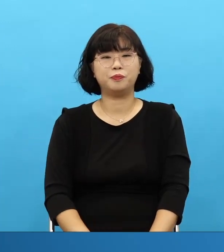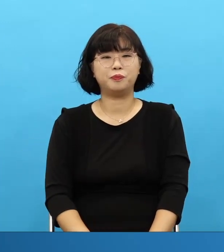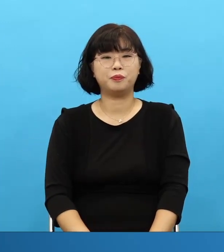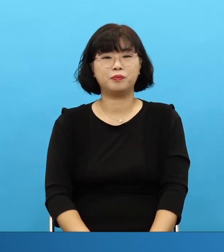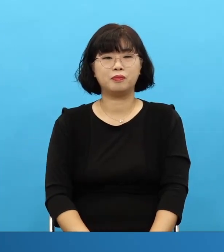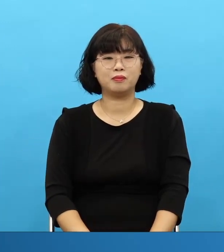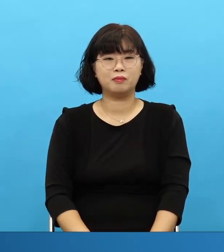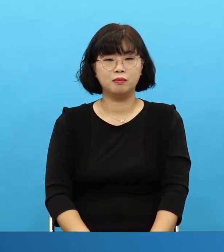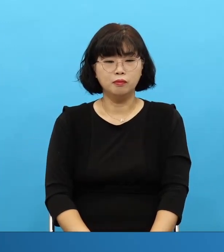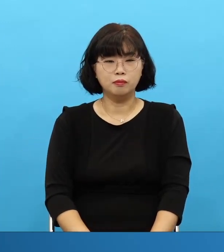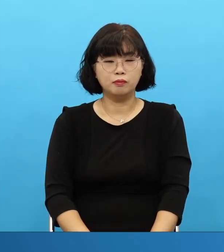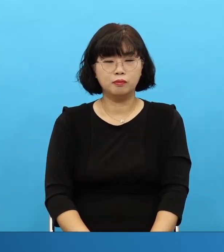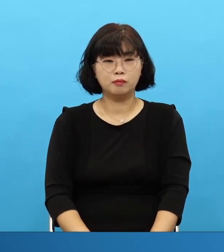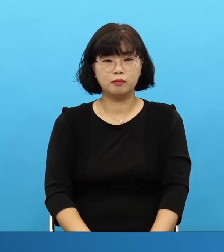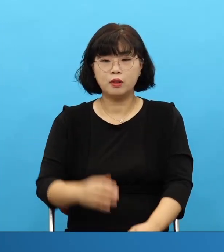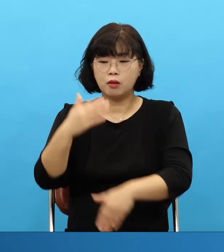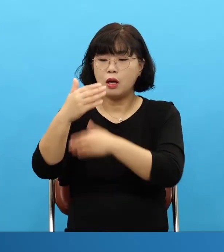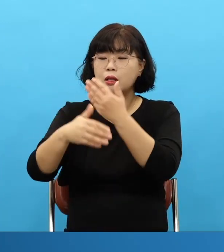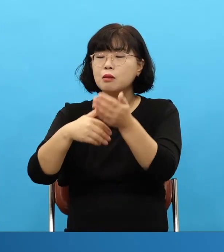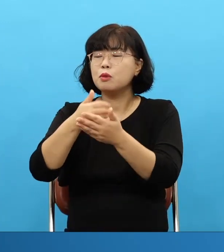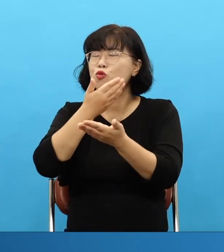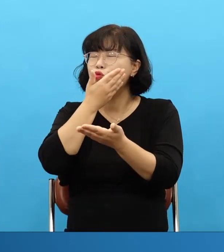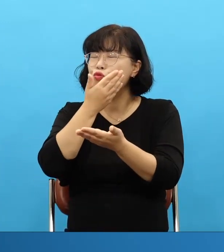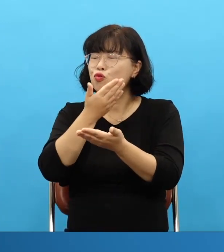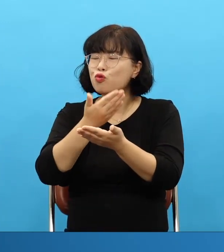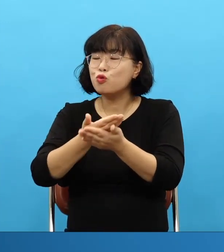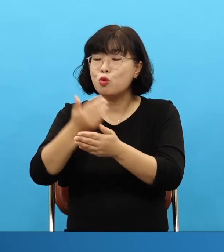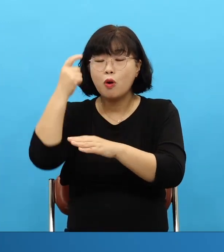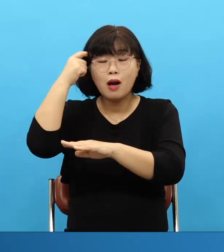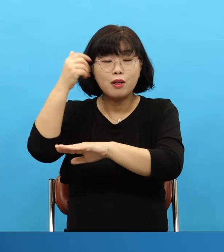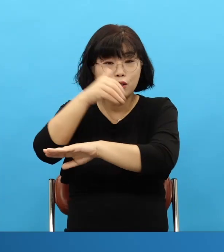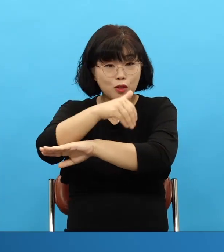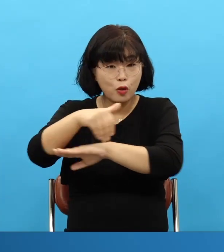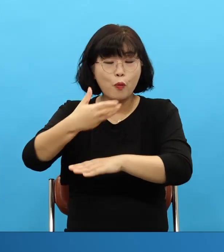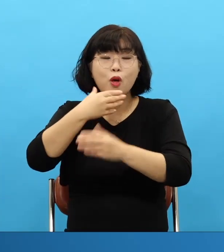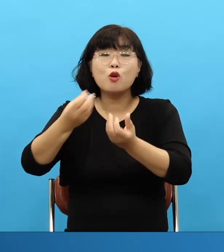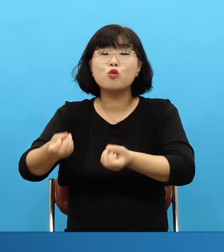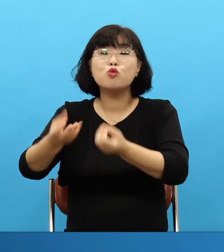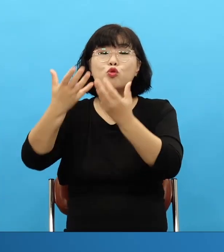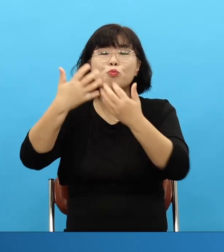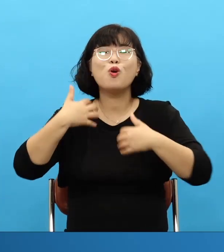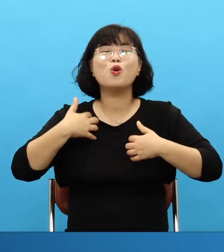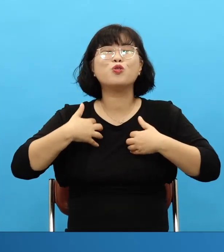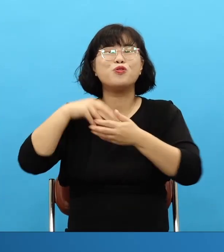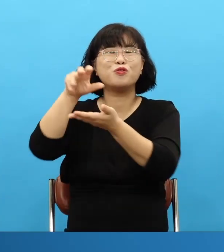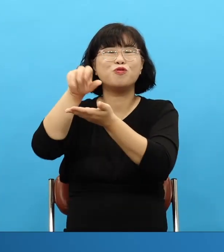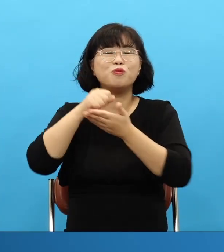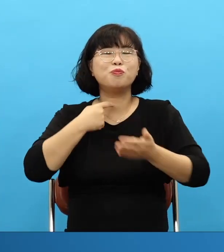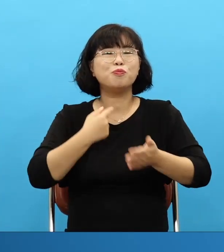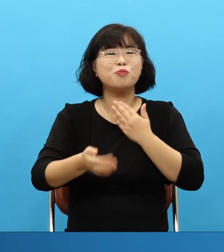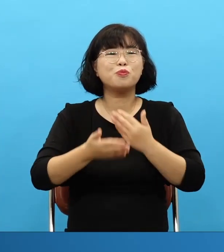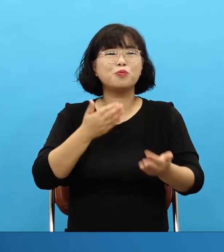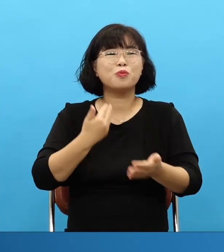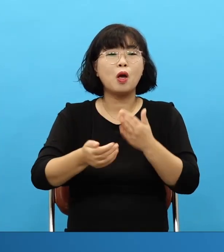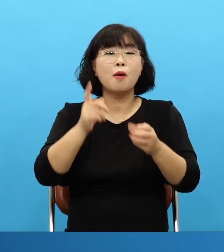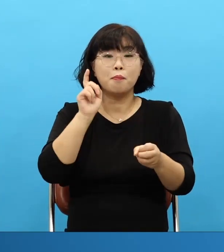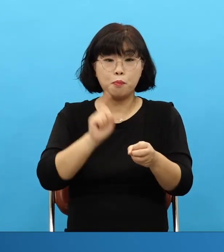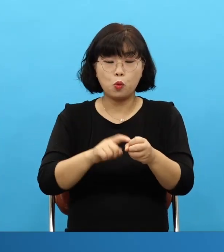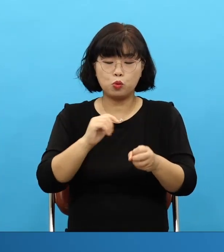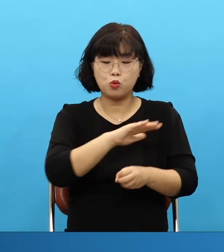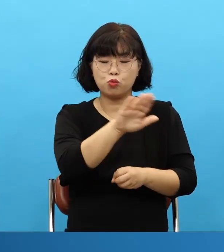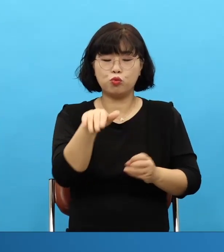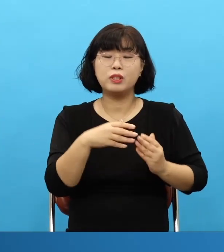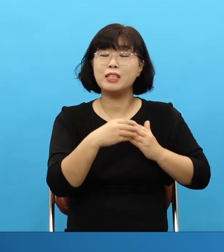older in your years, God is blessing you so that you can enjoy the rest of the remainder of your lives within His blessing. 이게 전부 다입니다. And this is everything in its